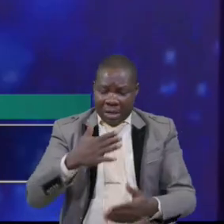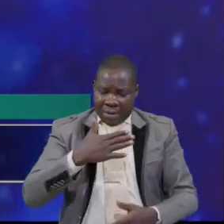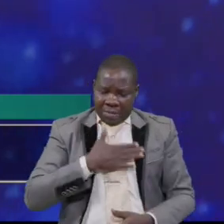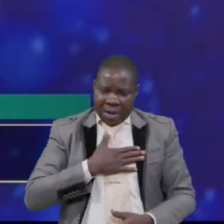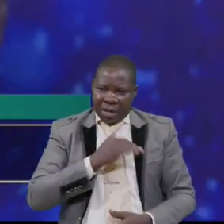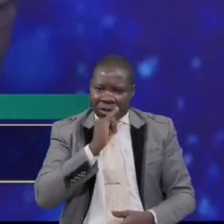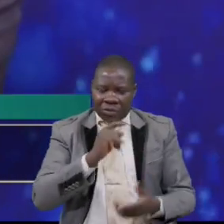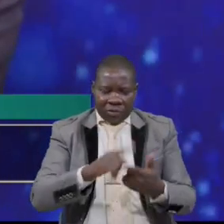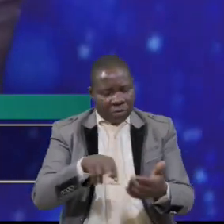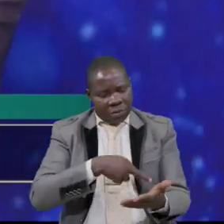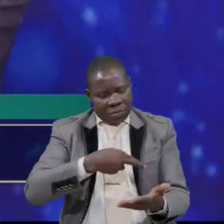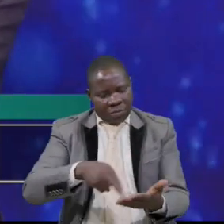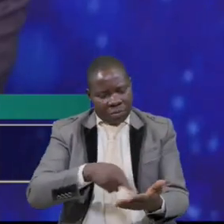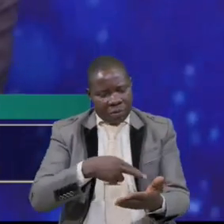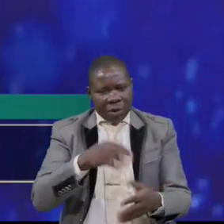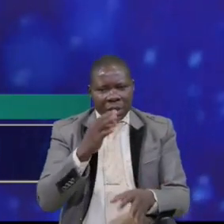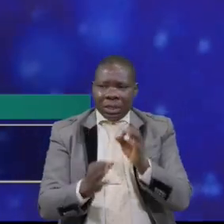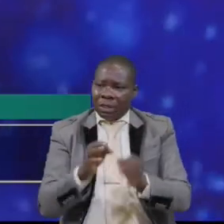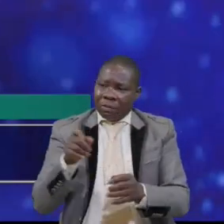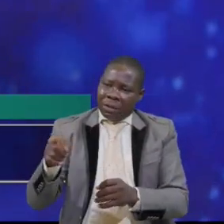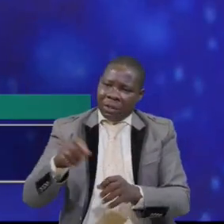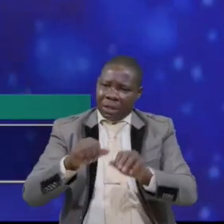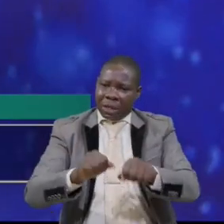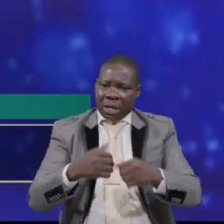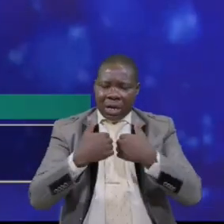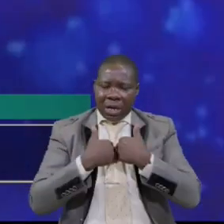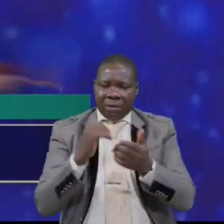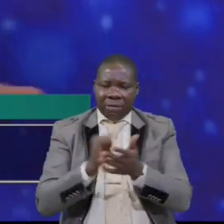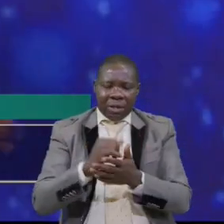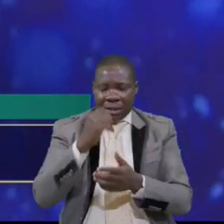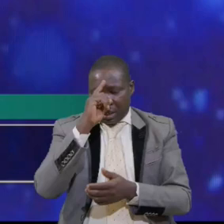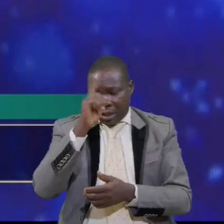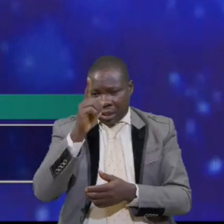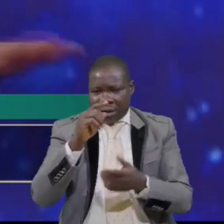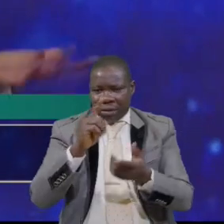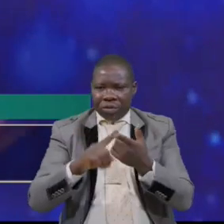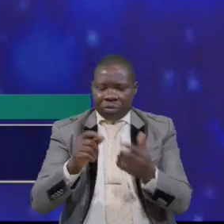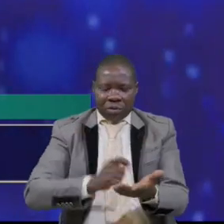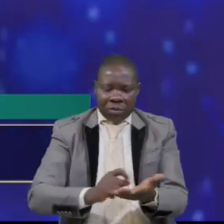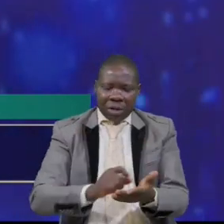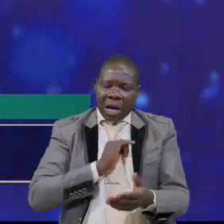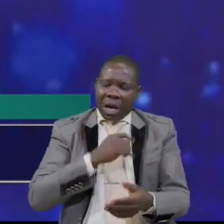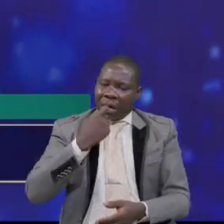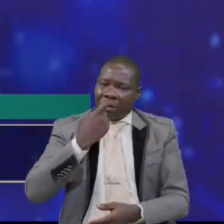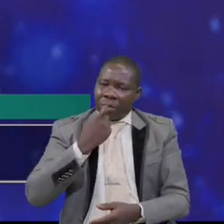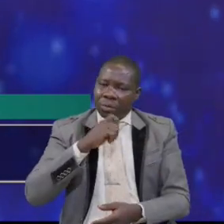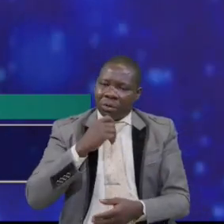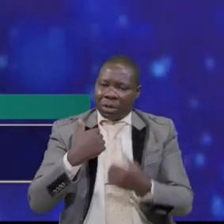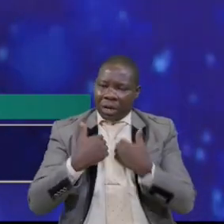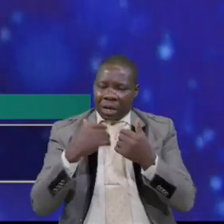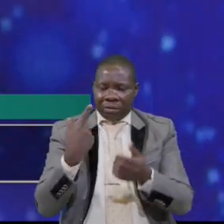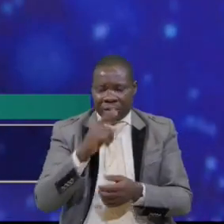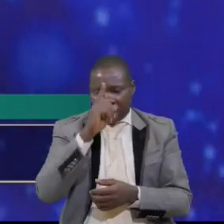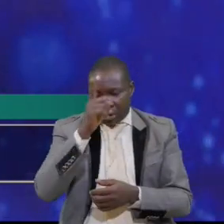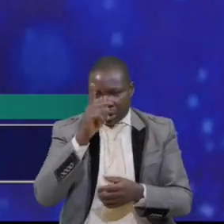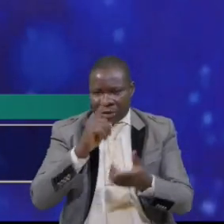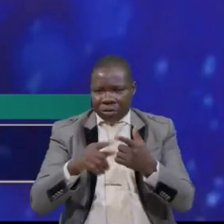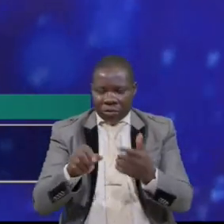Il écrit, moi je lis. S'il a l'intelligence d'écrire, moi je dois avoir l'intelligence de lire et